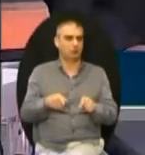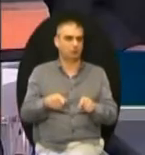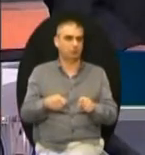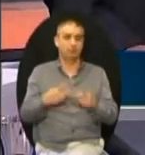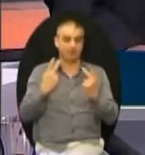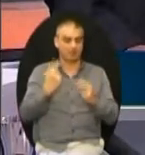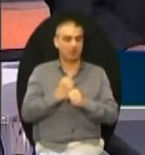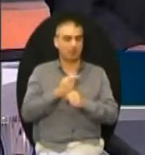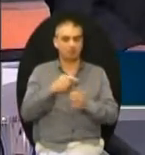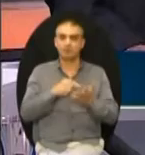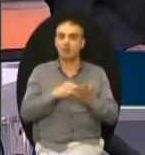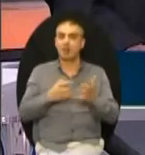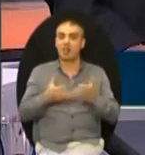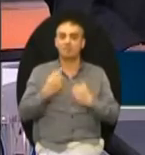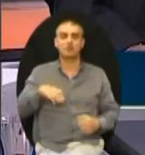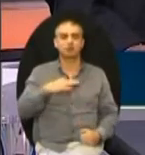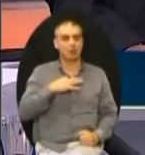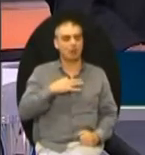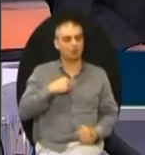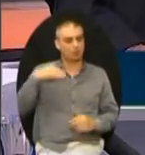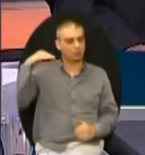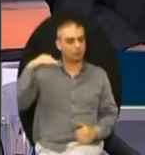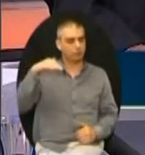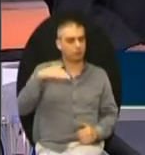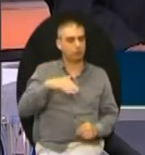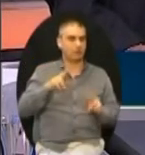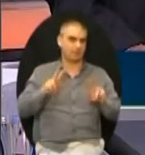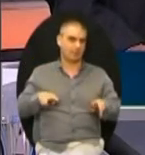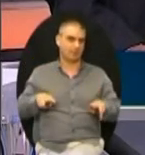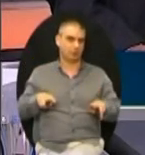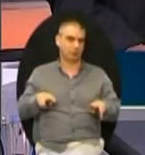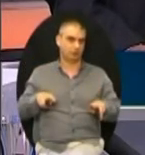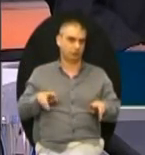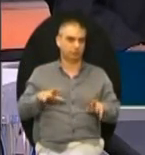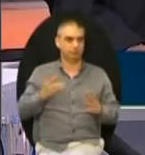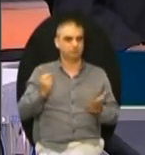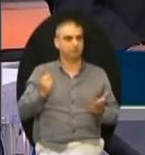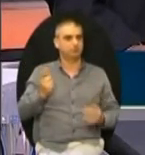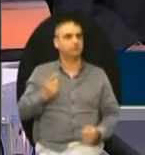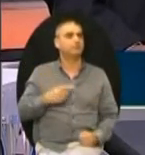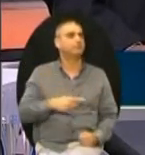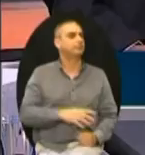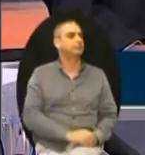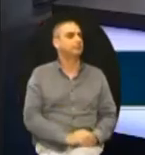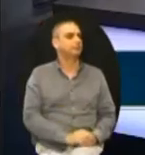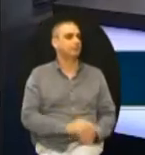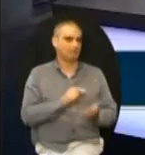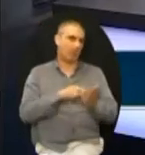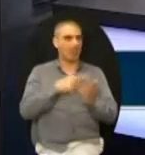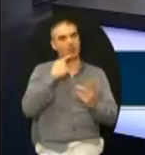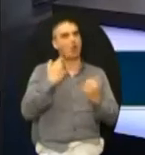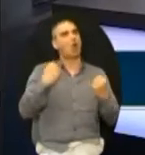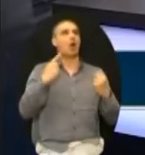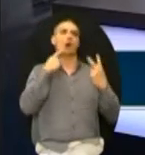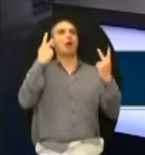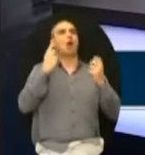וכדאי לעשות את זה, משום שהחברה שלנו הולכת ומתדרדרת לתאומות בעמתה של חופש הביטוי. עורך דין דורם, אתה